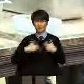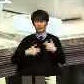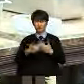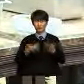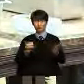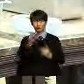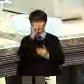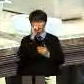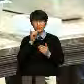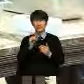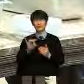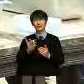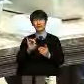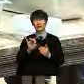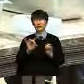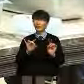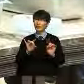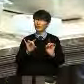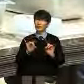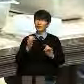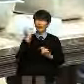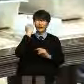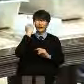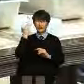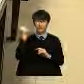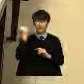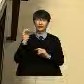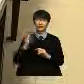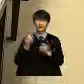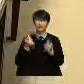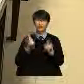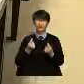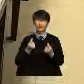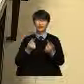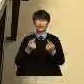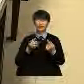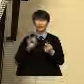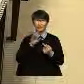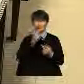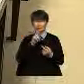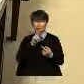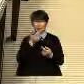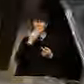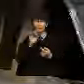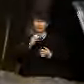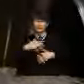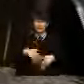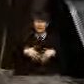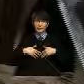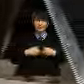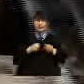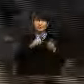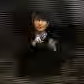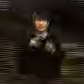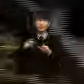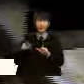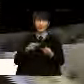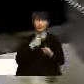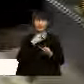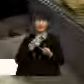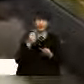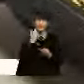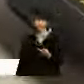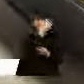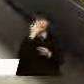줄 수 있는 하나의 아이템이겠다. 한 끼라도 따뜻하게 대접하고 싶다는 셰프들의 아름다운